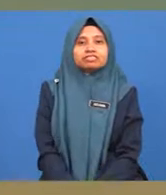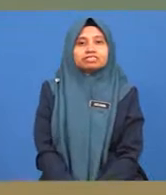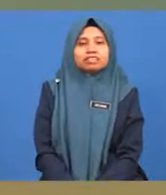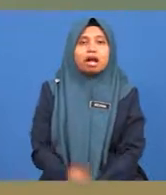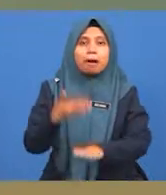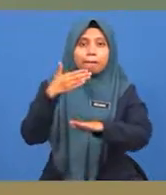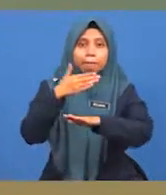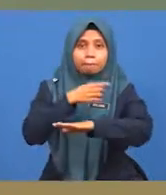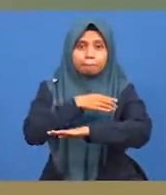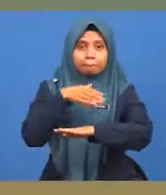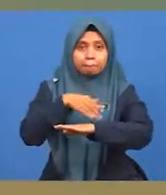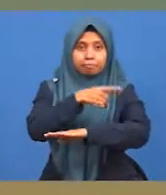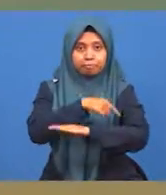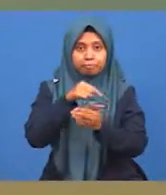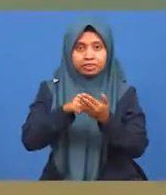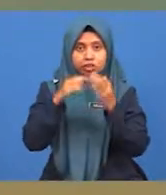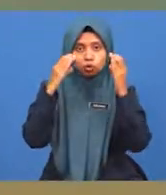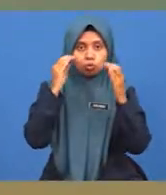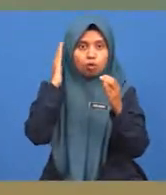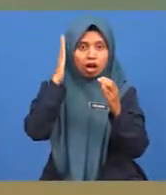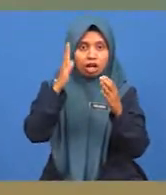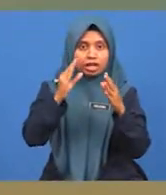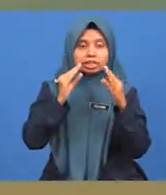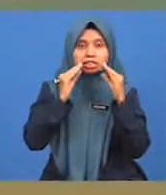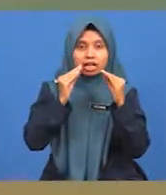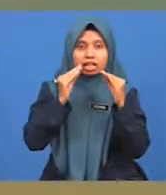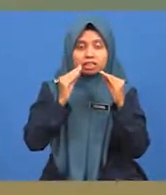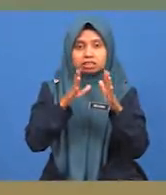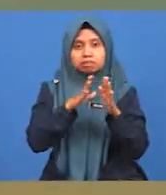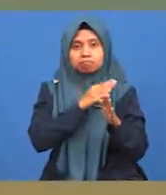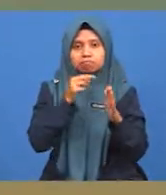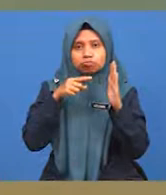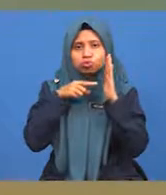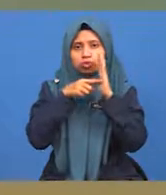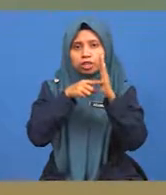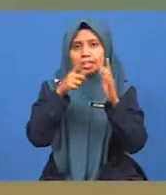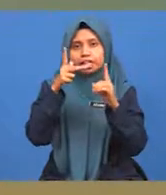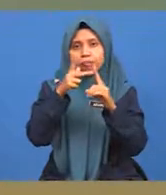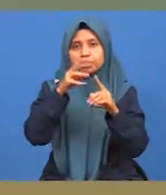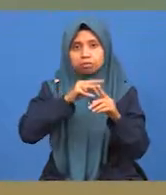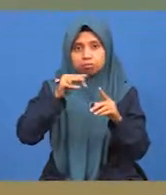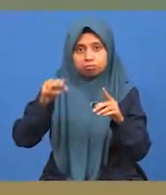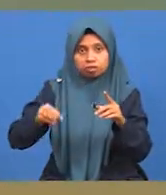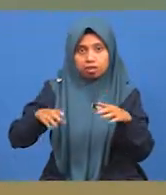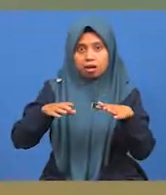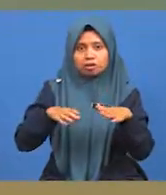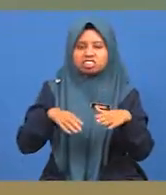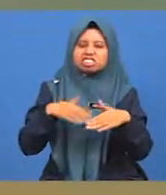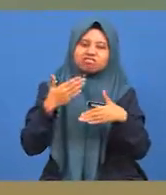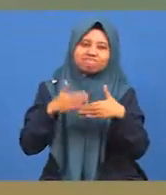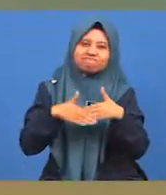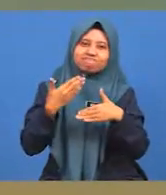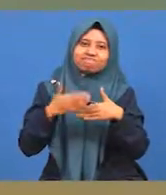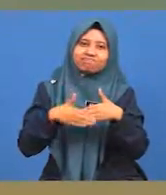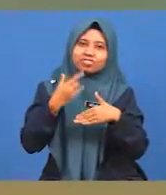Pada hari ini, cikgu akan mengajar dan menunjukkan kepada murid-murid betapa